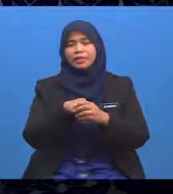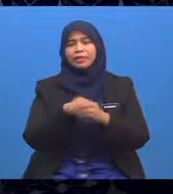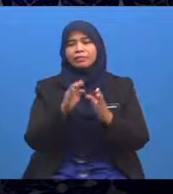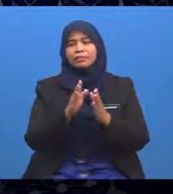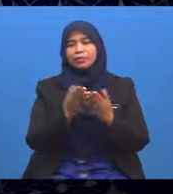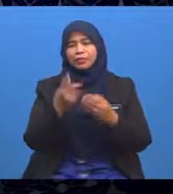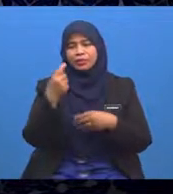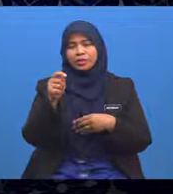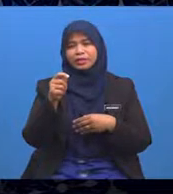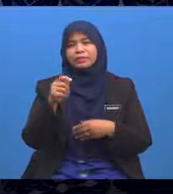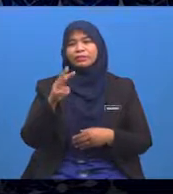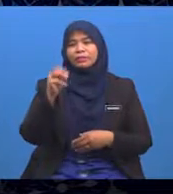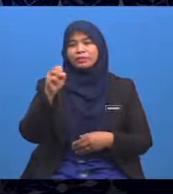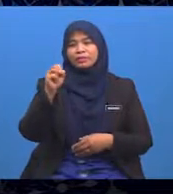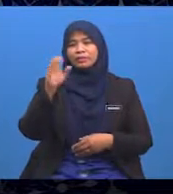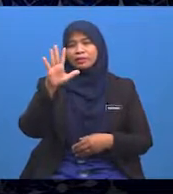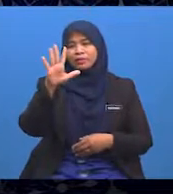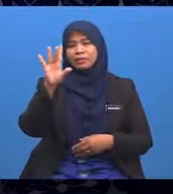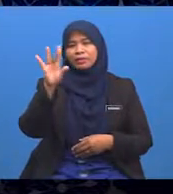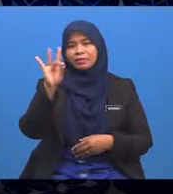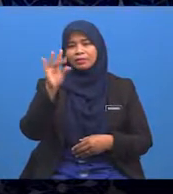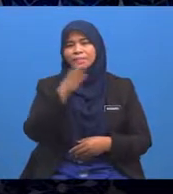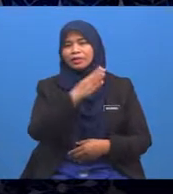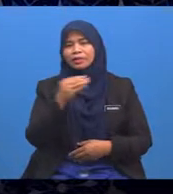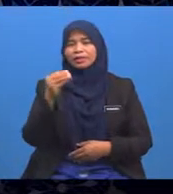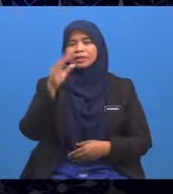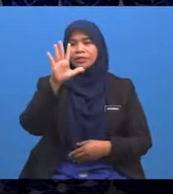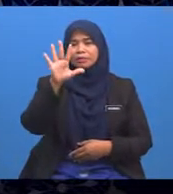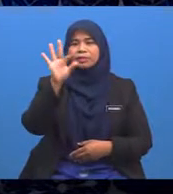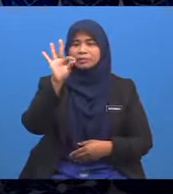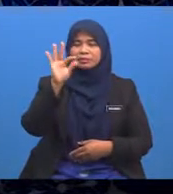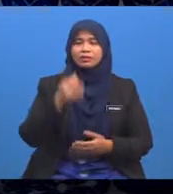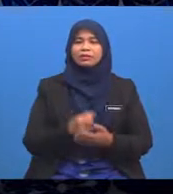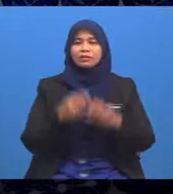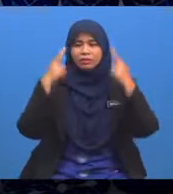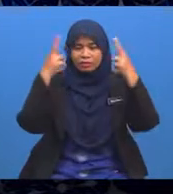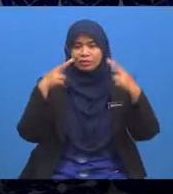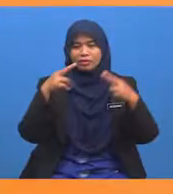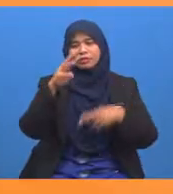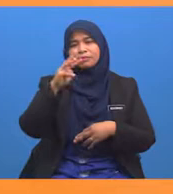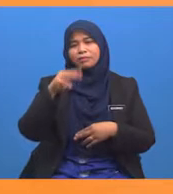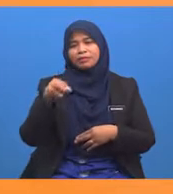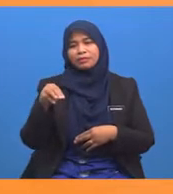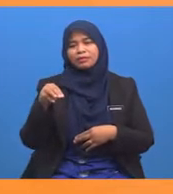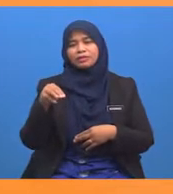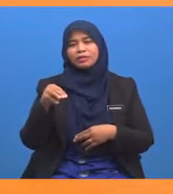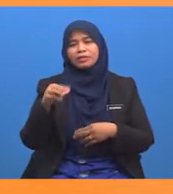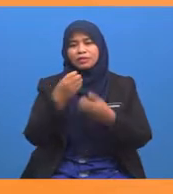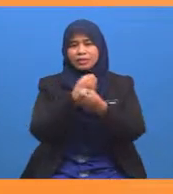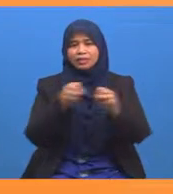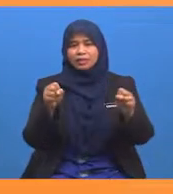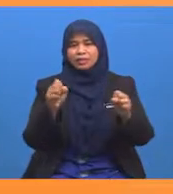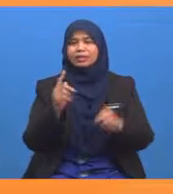58 dan 59. Ustazah berharap murid-murid bersedia. Mari kita